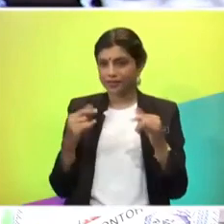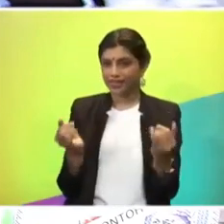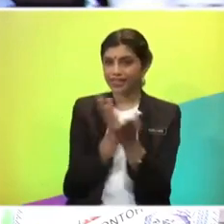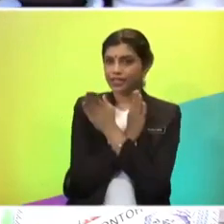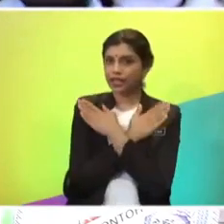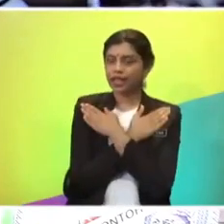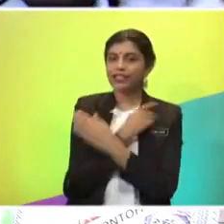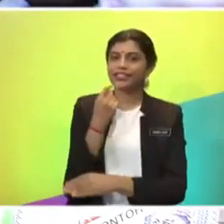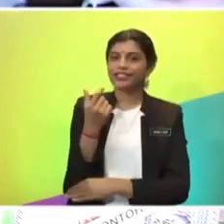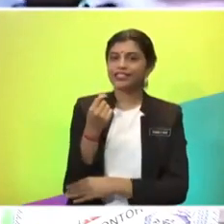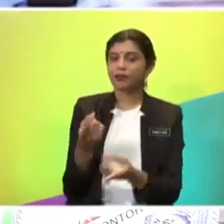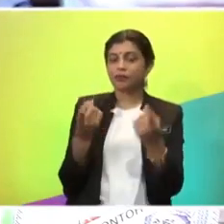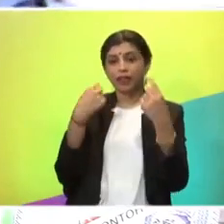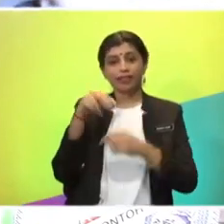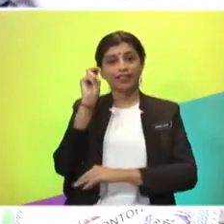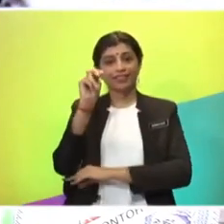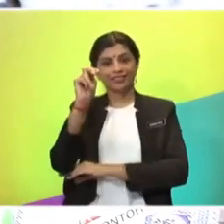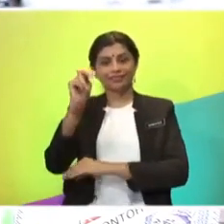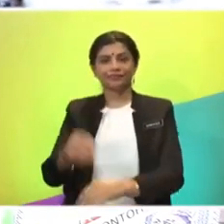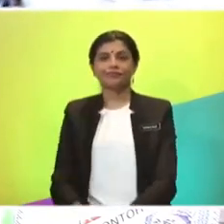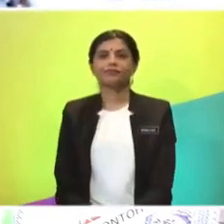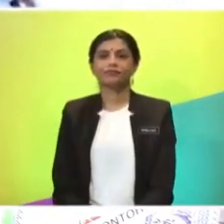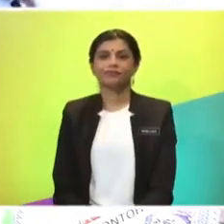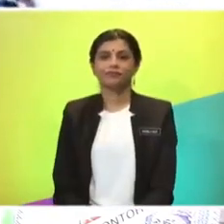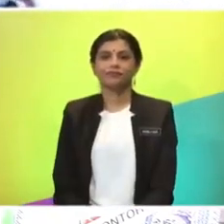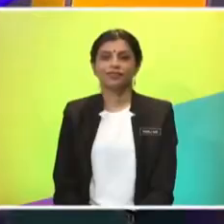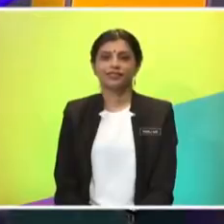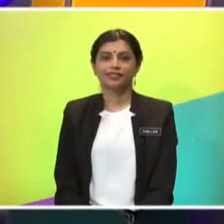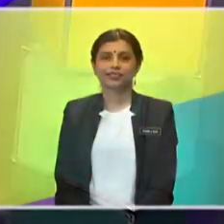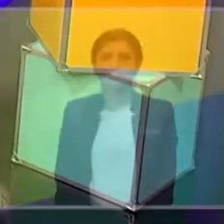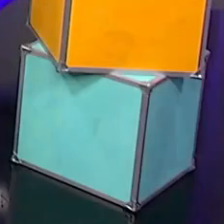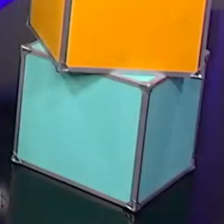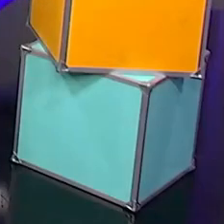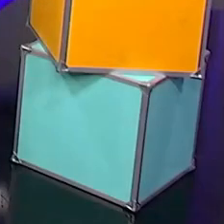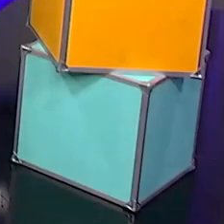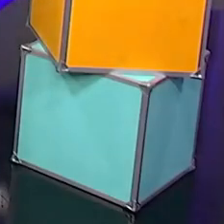seketika, kita kembali selepas ini dalam Teroka Didik TV KPM.